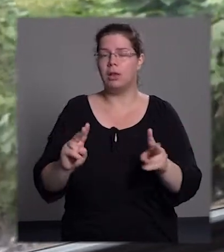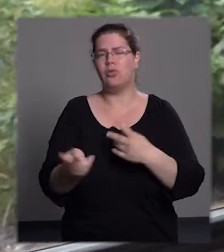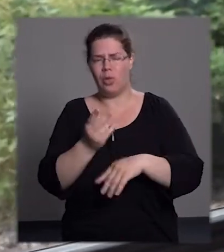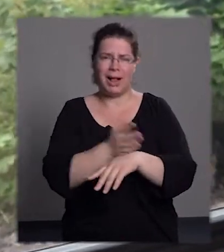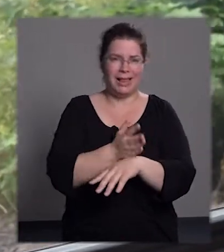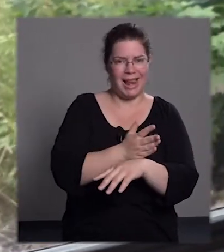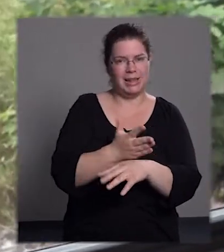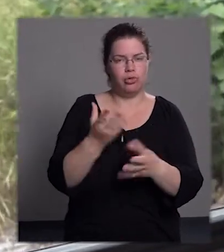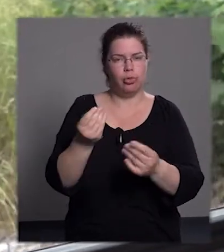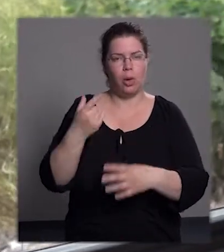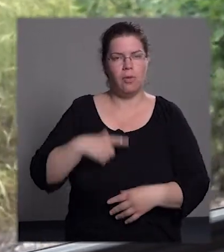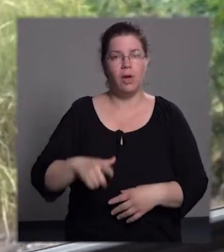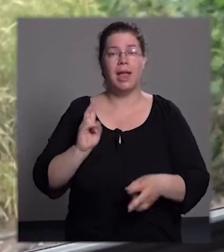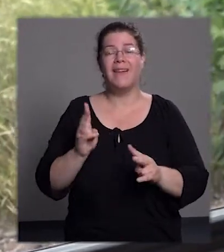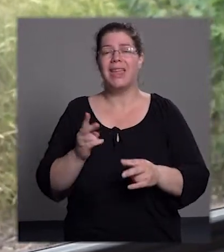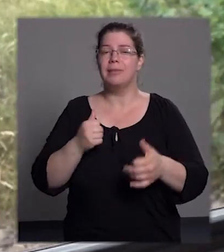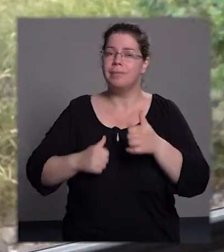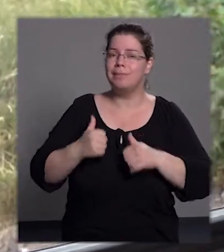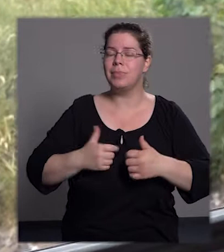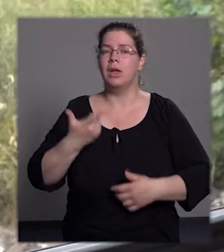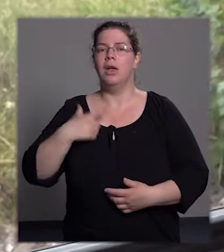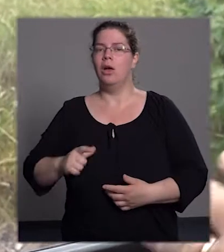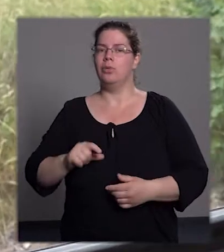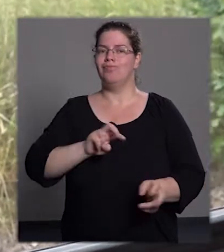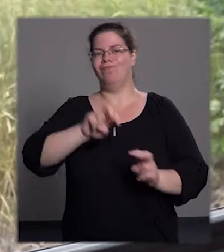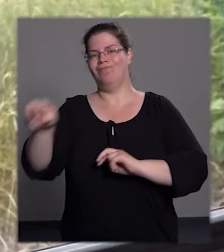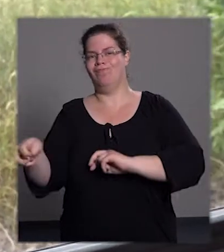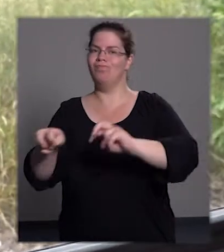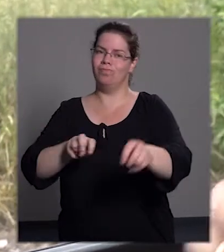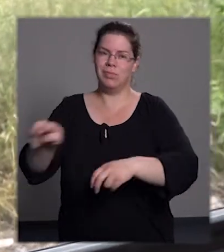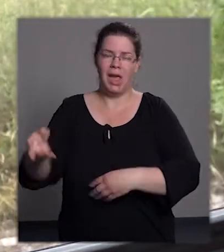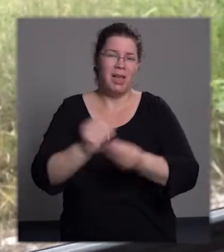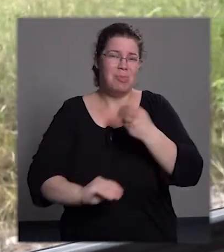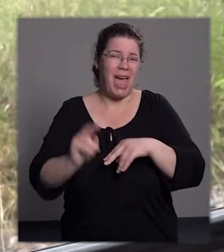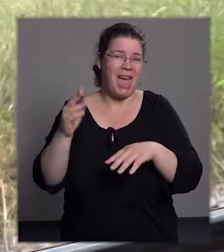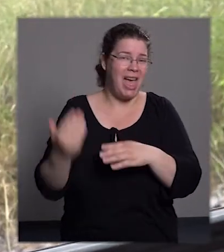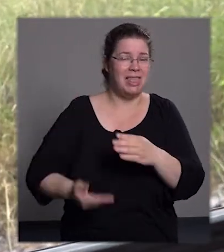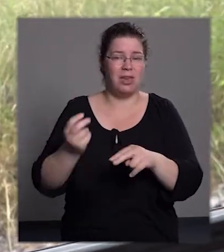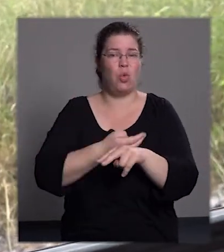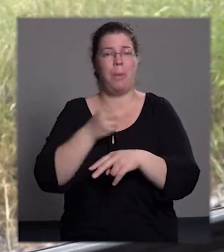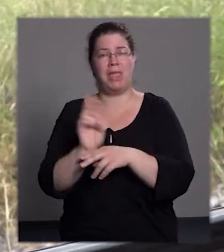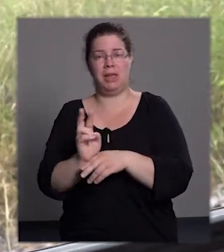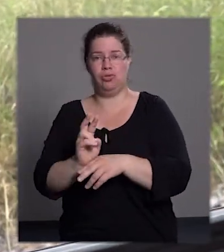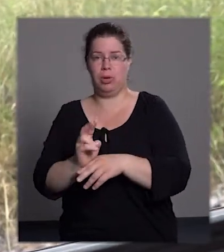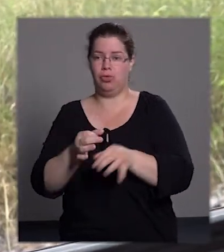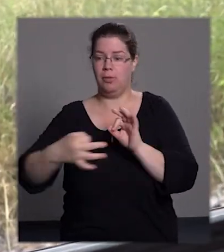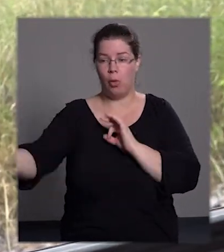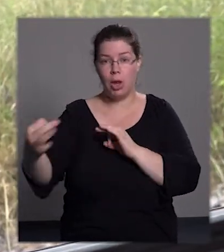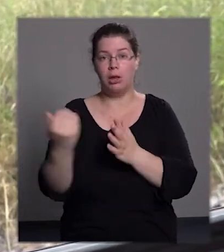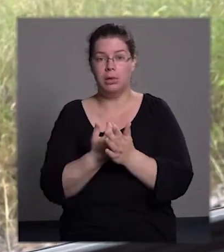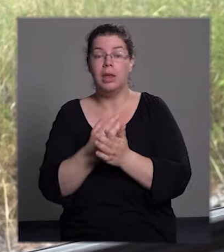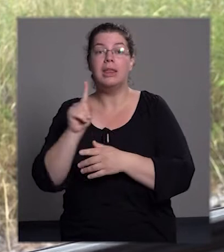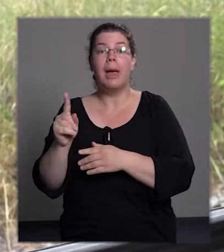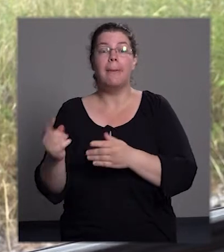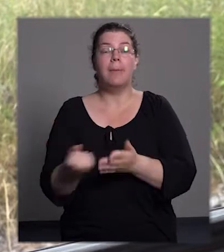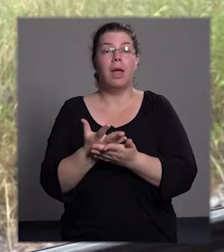akik kénytelenek voltak átszállni, hiszen eddig a Kőbánya-Kispesti vonalat használtam, de megjelent egy nagyon